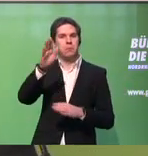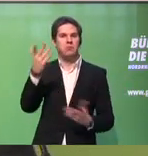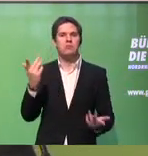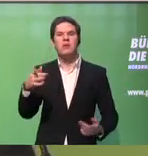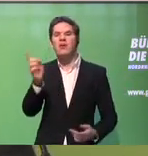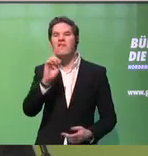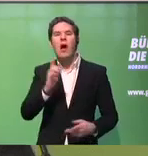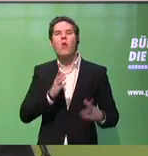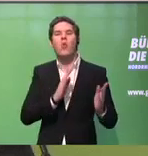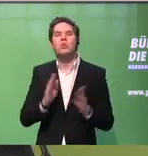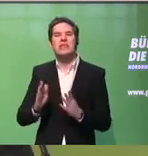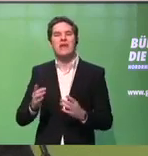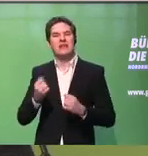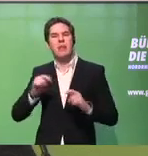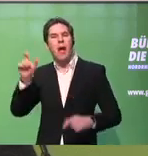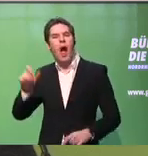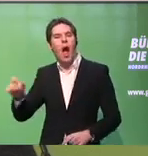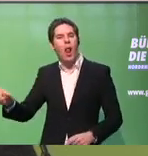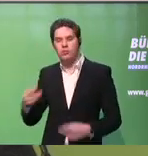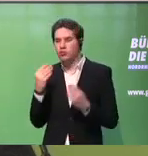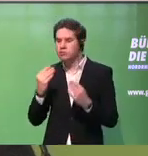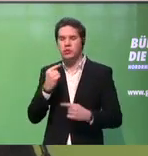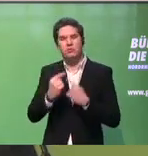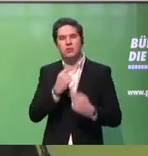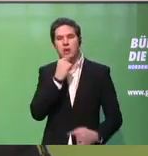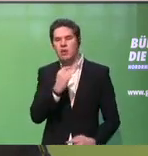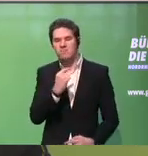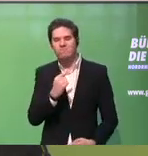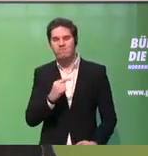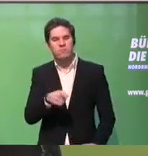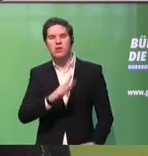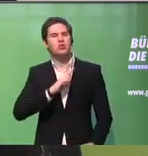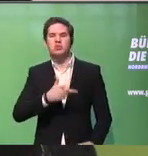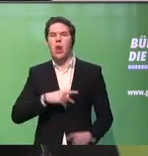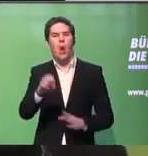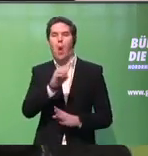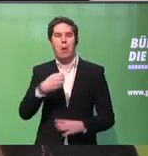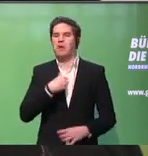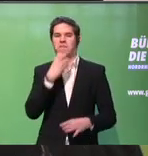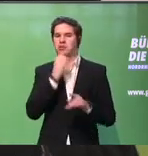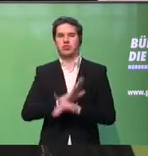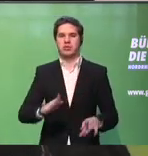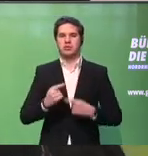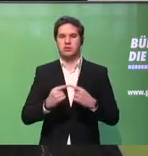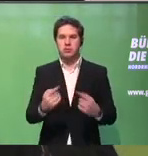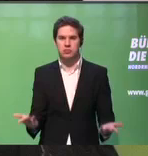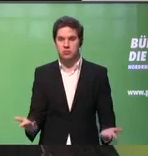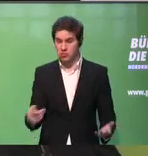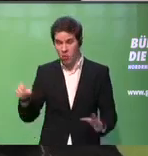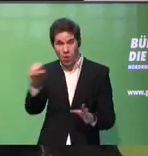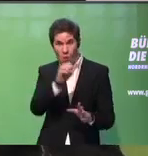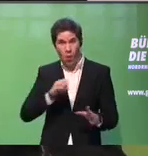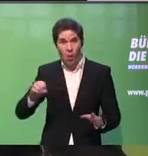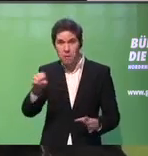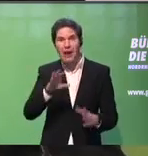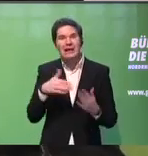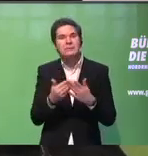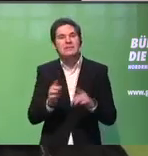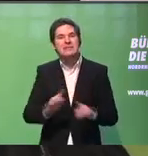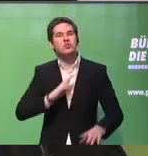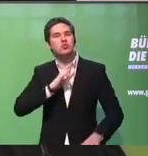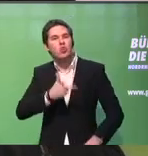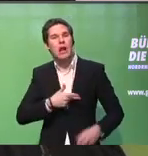Parteien haben immer wieder dafür gesorgt, dass wir kein soziales Europa bekommen haben. In Europa gibt es keine sozialen